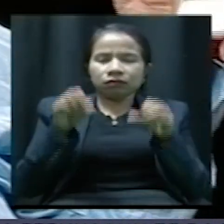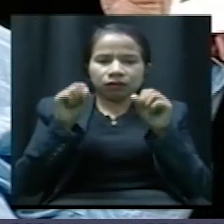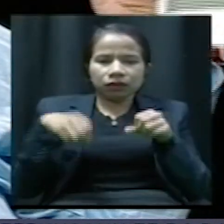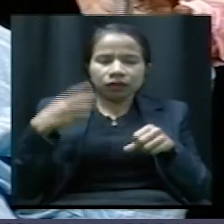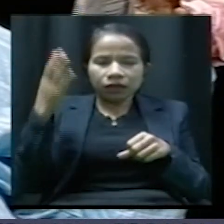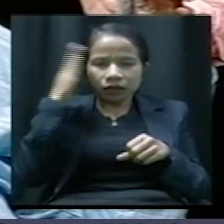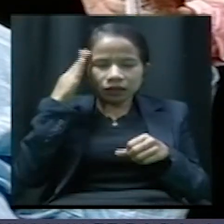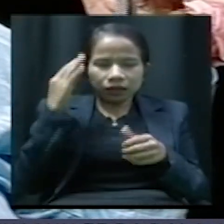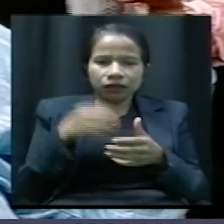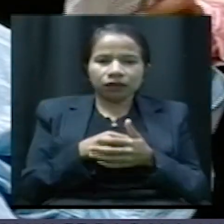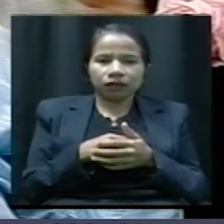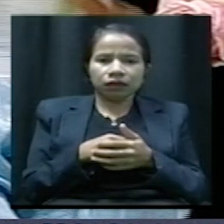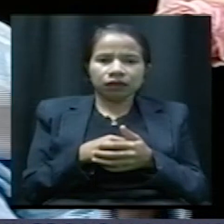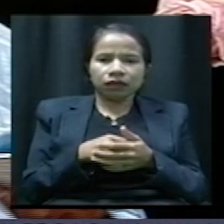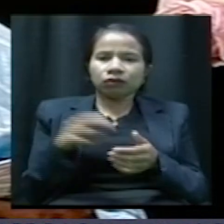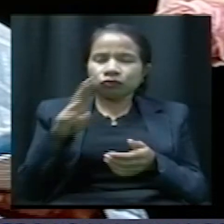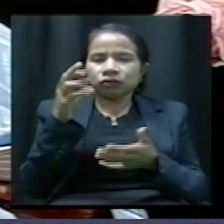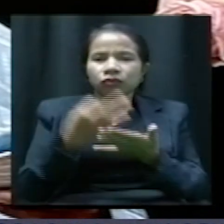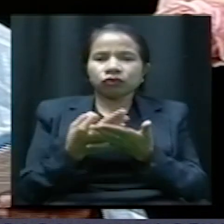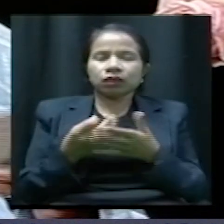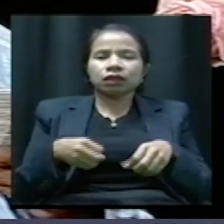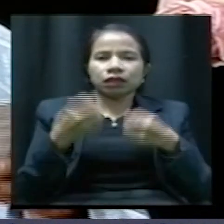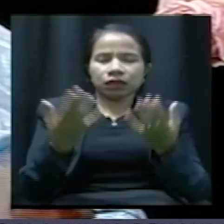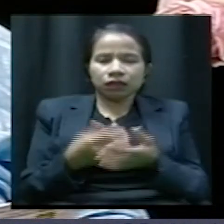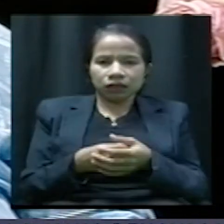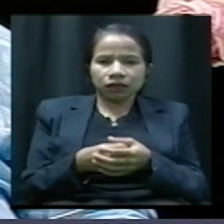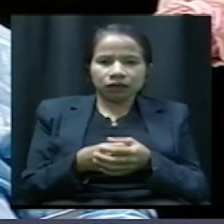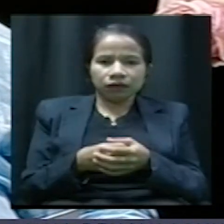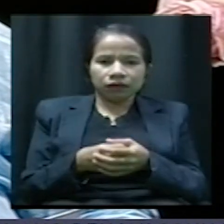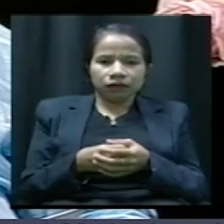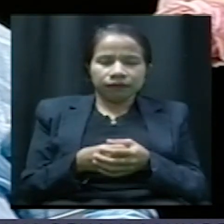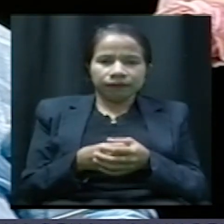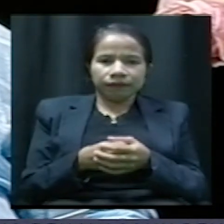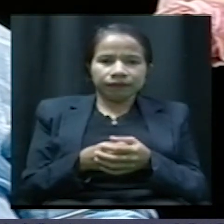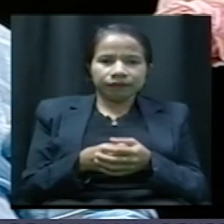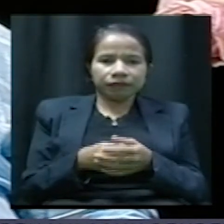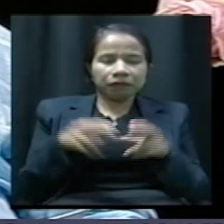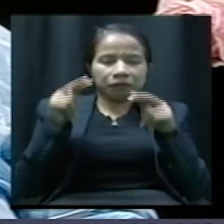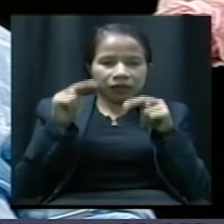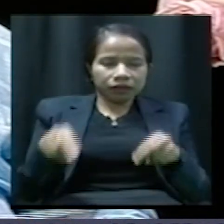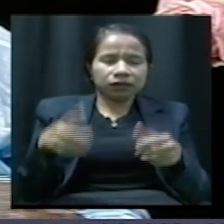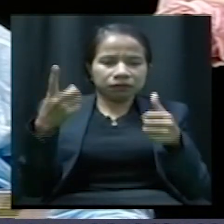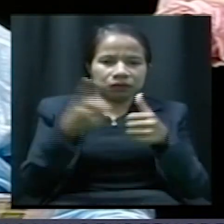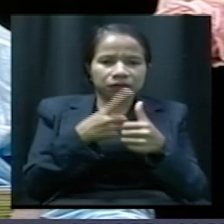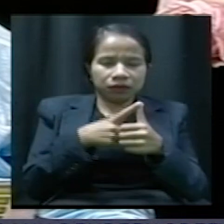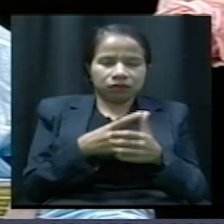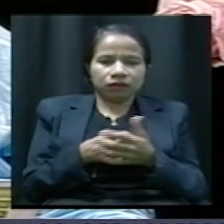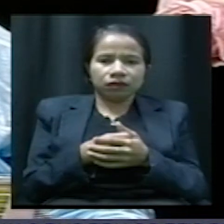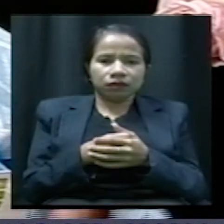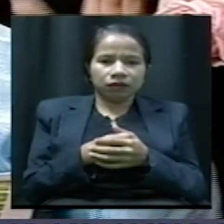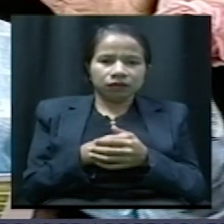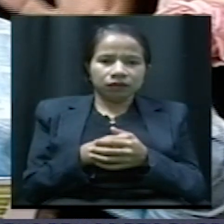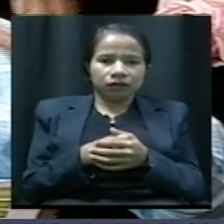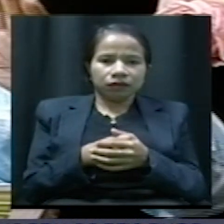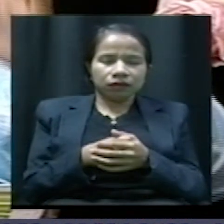kata oke gastus nehira nyasan ne be masa atu bahasa da sedet persija usi ini su persija involve modifikasi sira